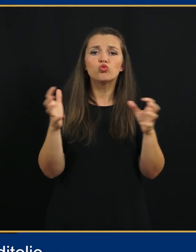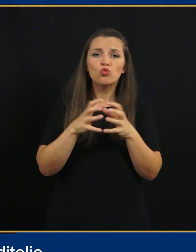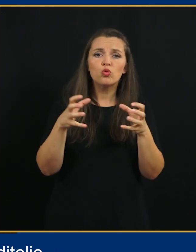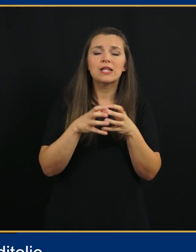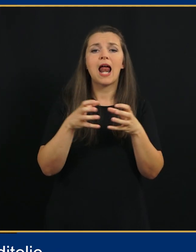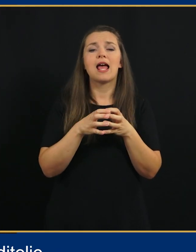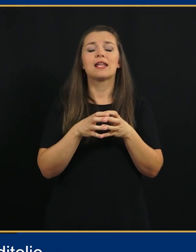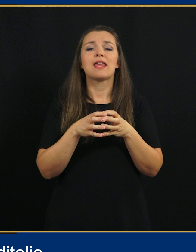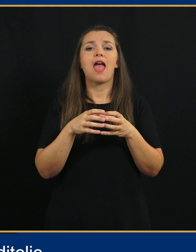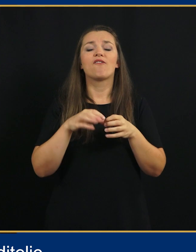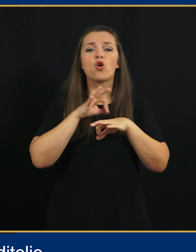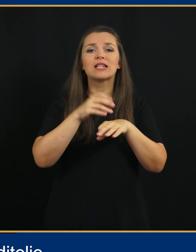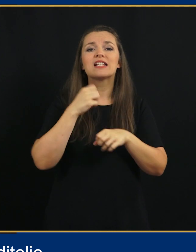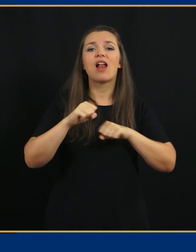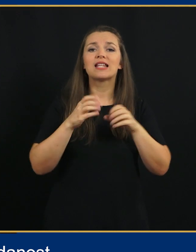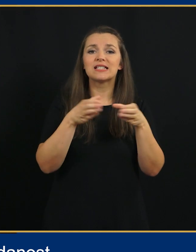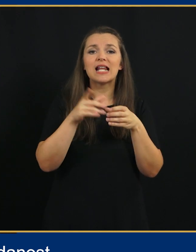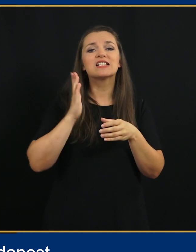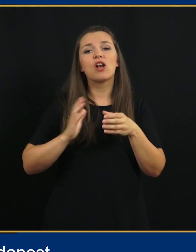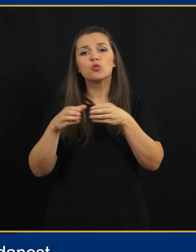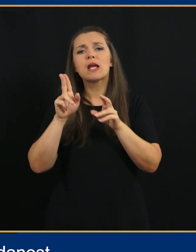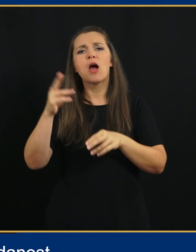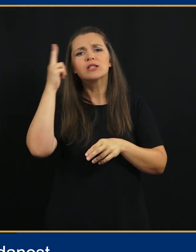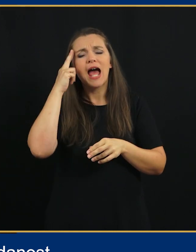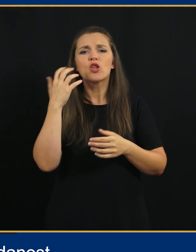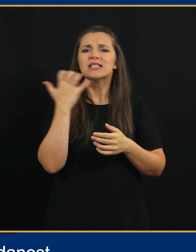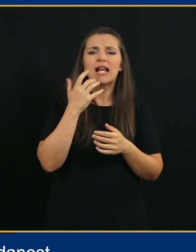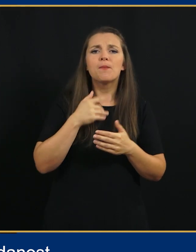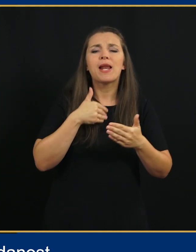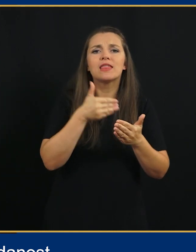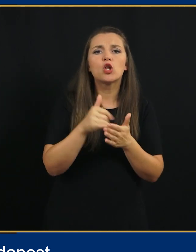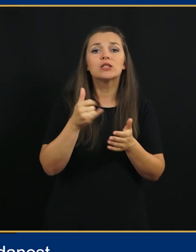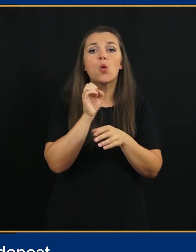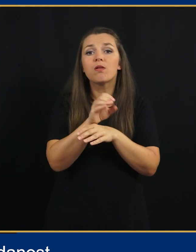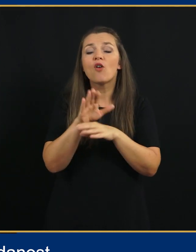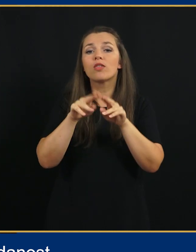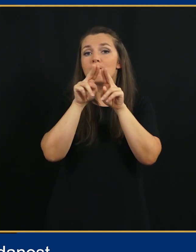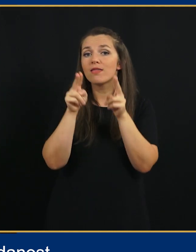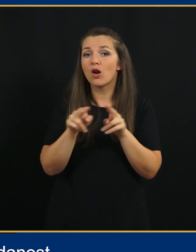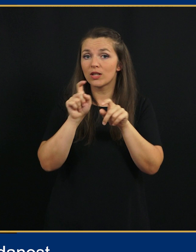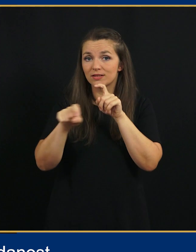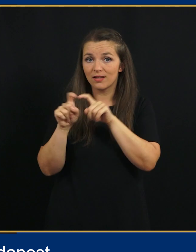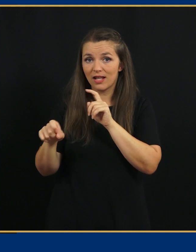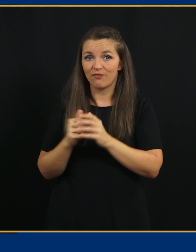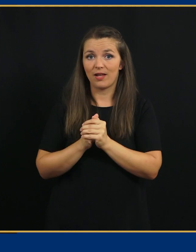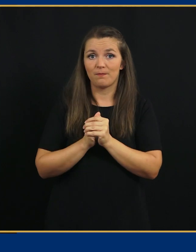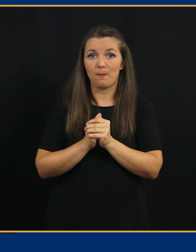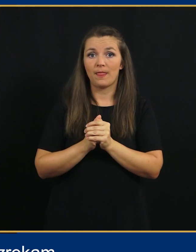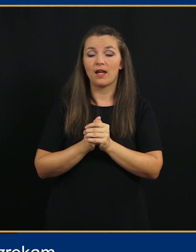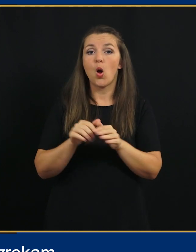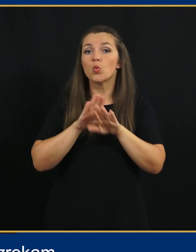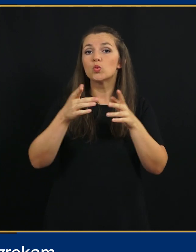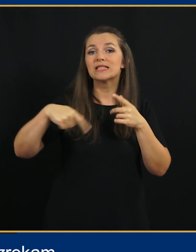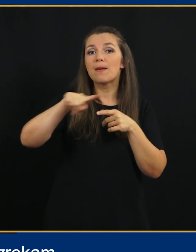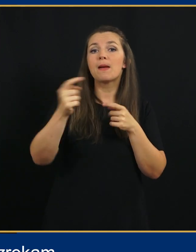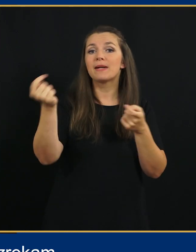iz vladnega sektorja in civilne družbe, ki imajo znanje, strast in predanost, da vplivajo na mednarodne zadeve. Vsem,